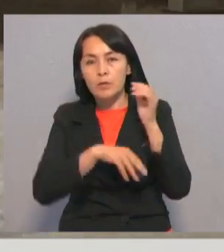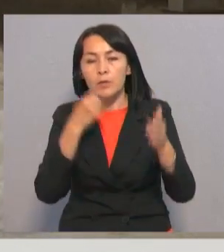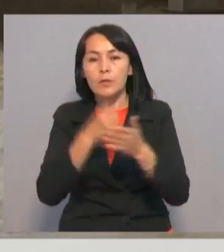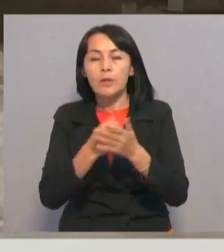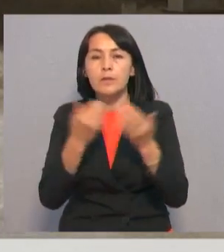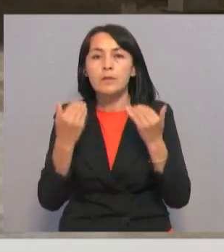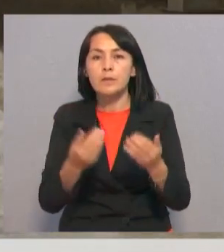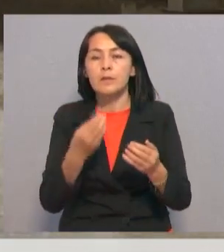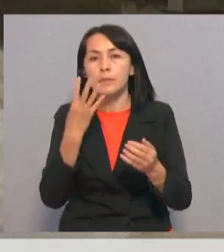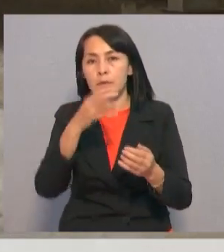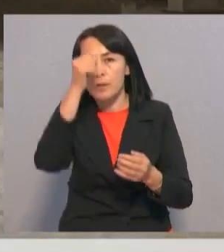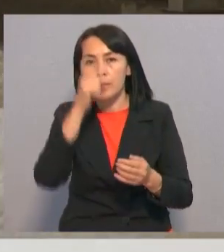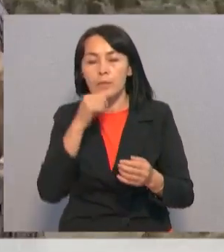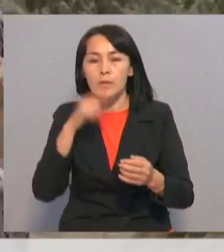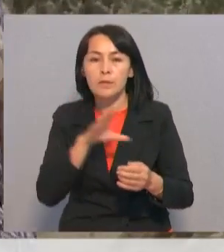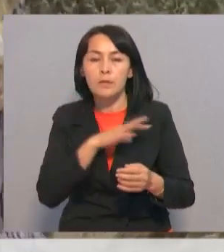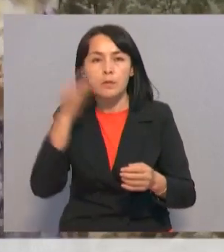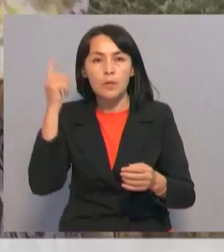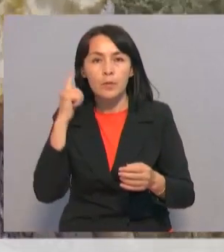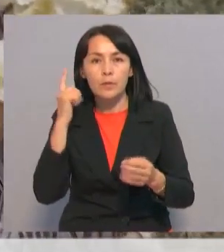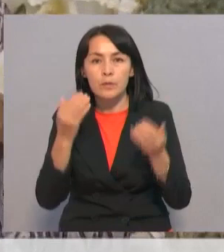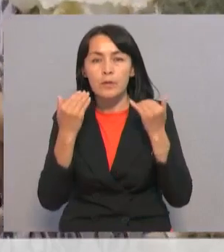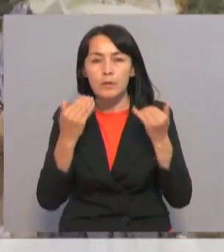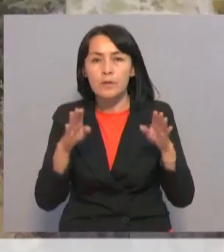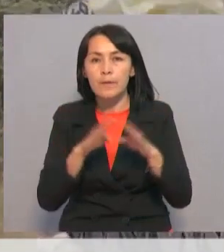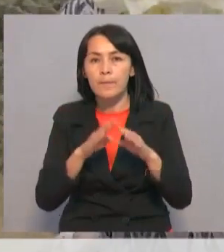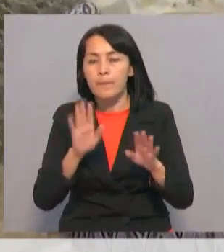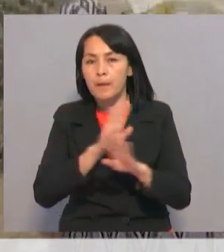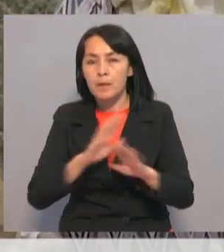утвержденных 9 месяцев. Услышав эту новость, жителям двух массива